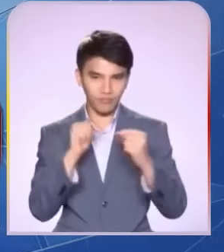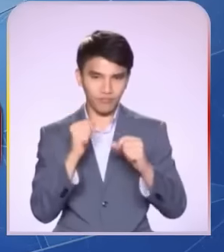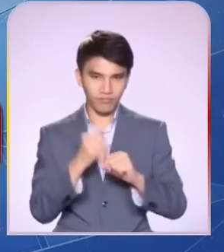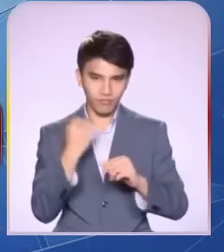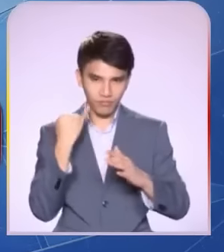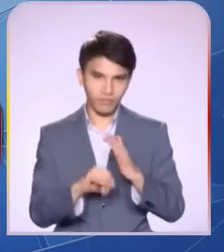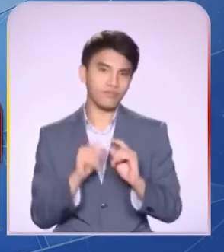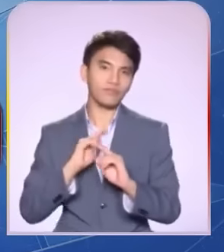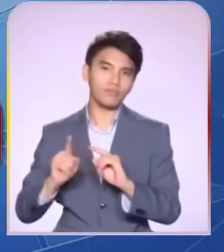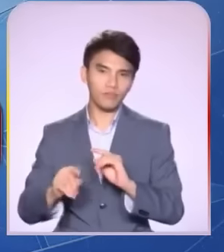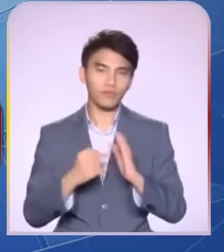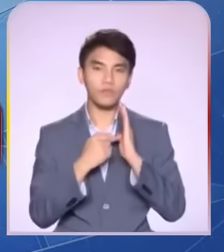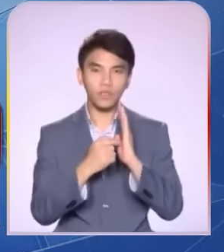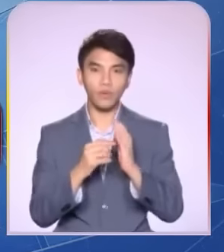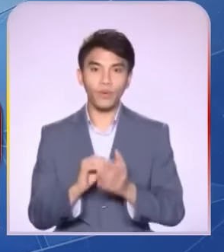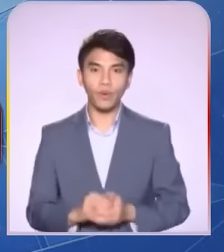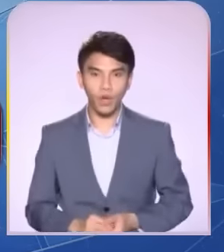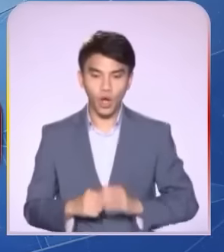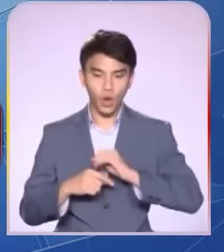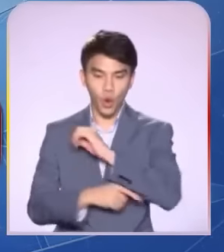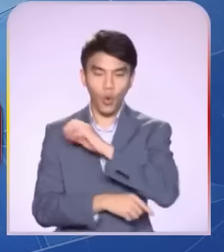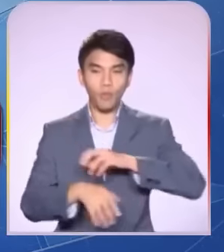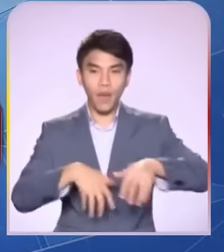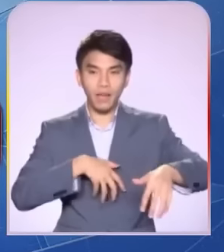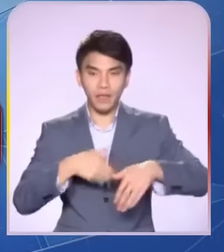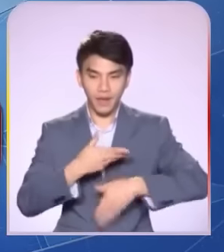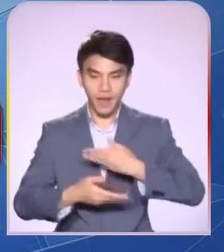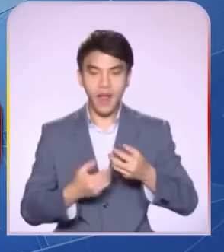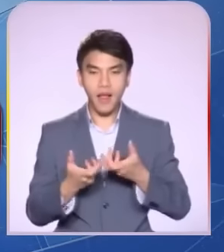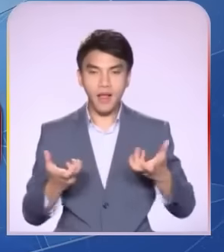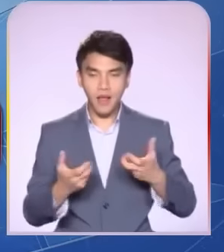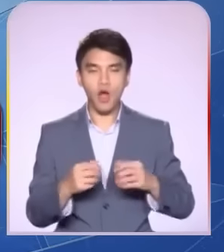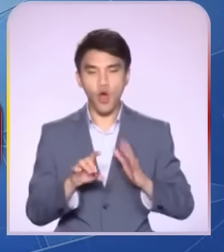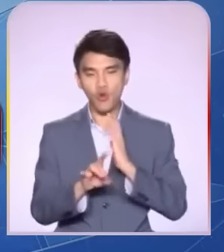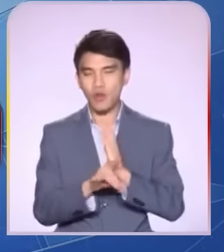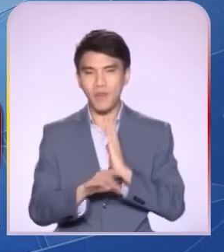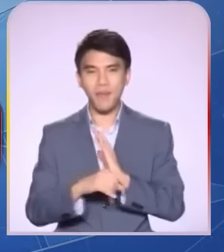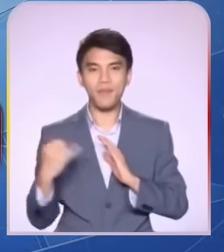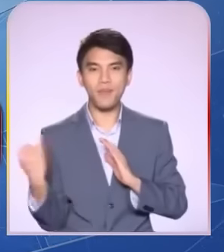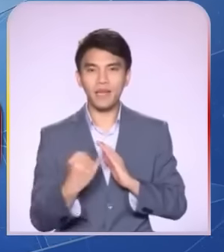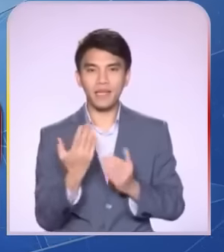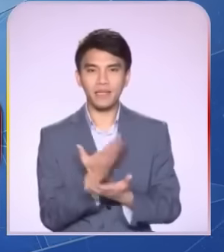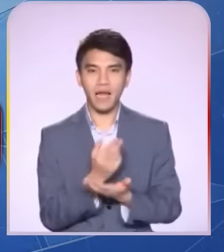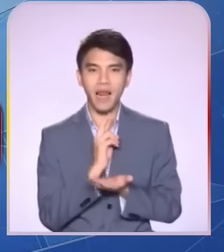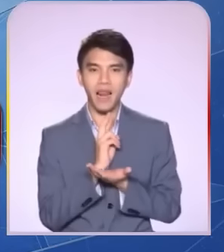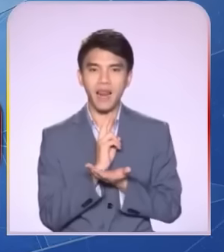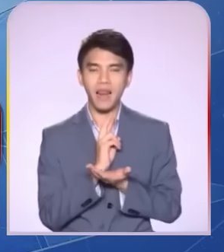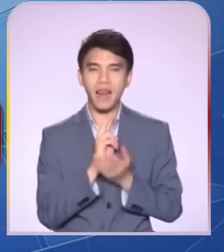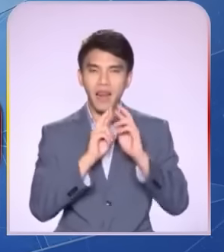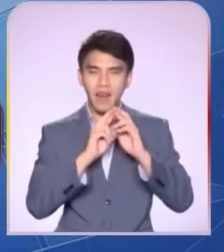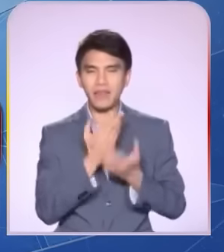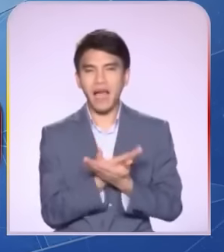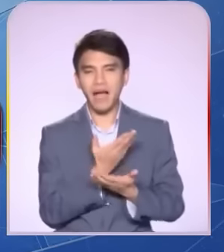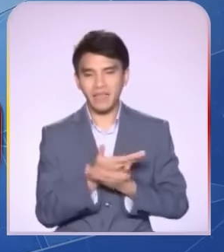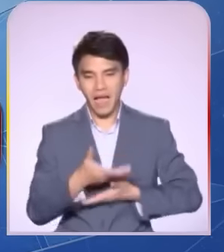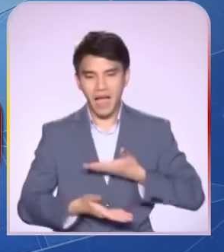ความผิดหลายฐานอาทิเข้าข่ายช่อโกงขายสินค้าไม่มีคุณภาพตั้งราคาเกินจริงและโฆ